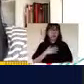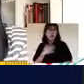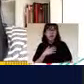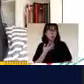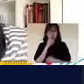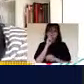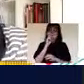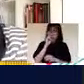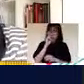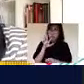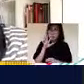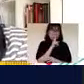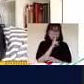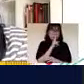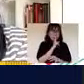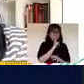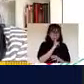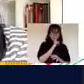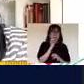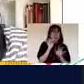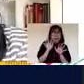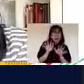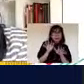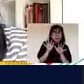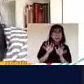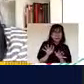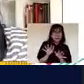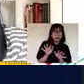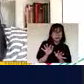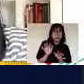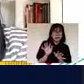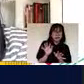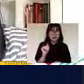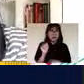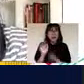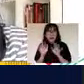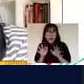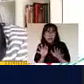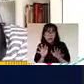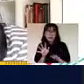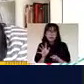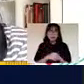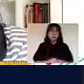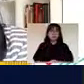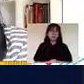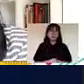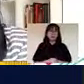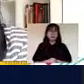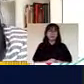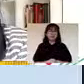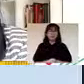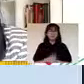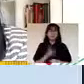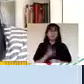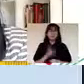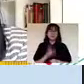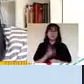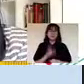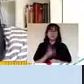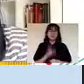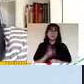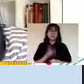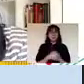yang mencoba untuk berhati-hati betul dalam menggunakan data pribadi. Oke, kita ke halaman